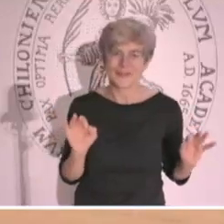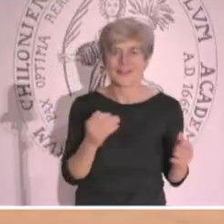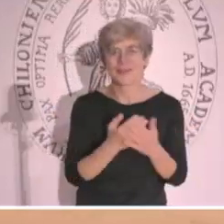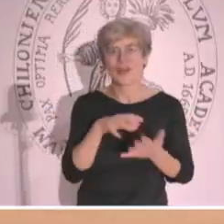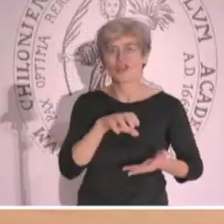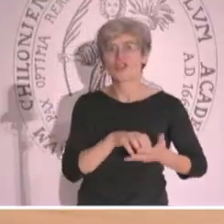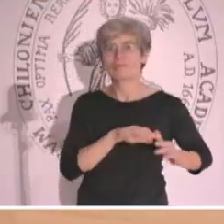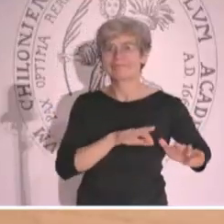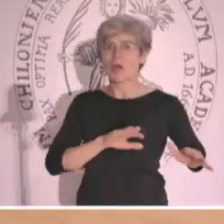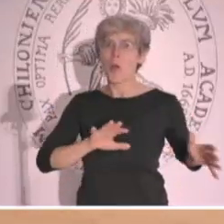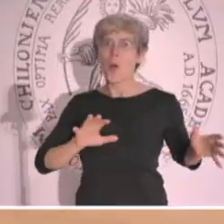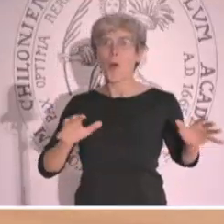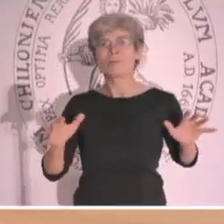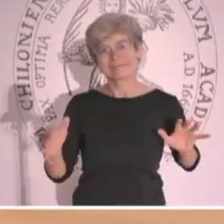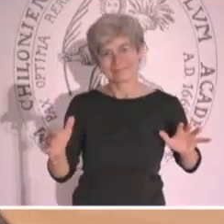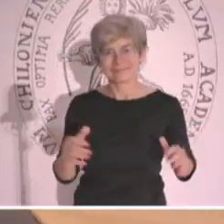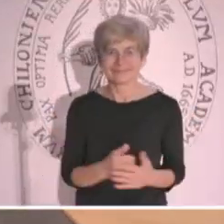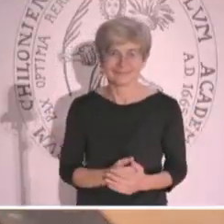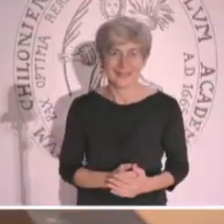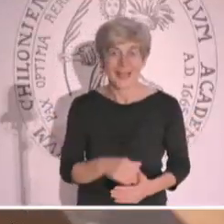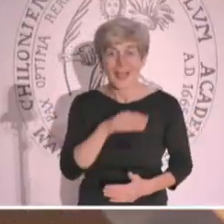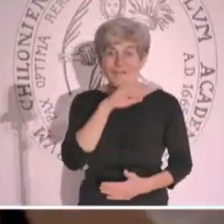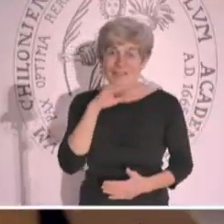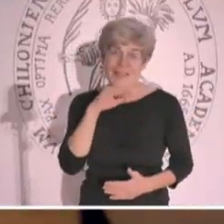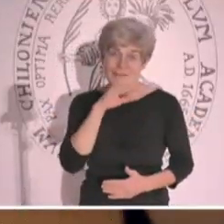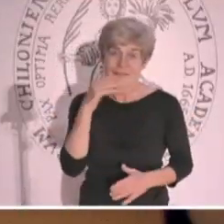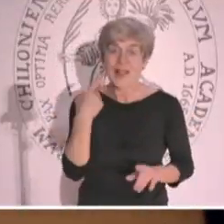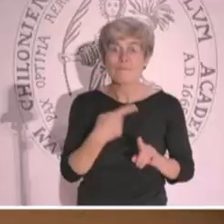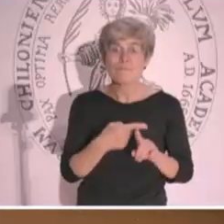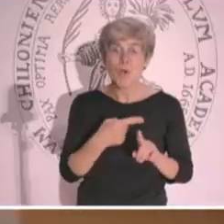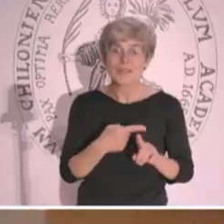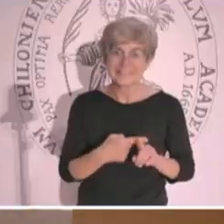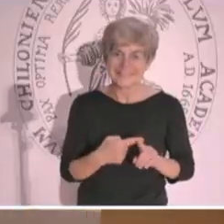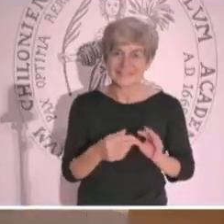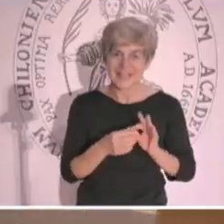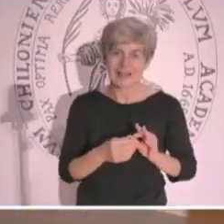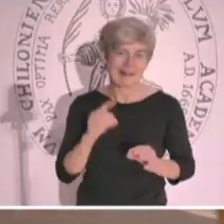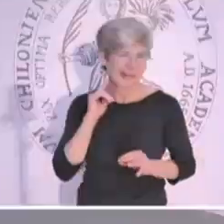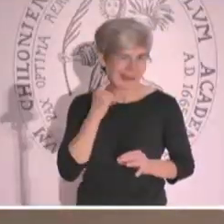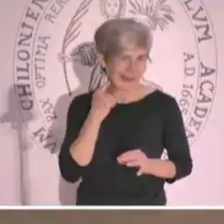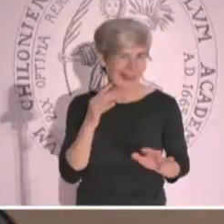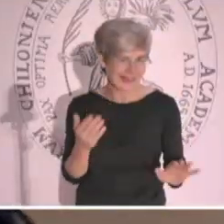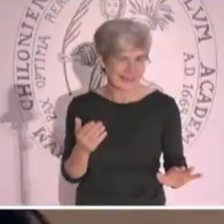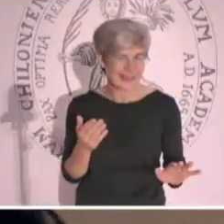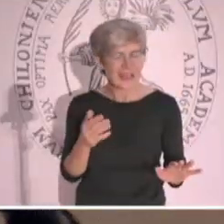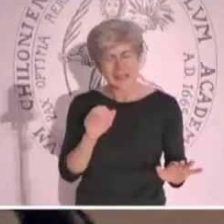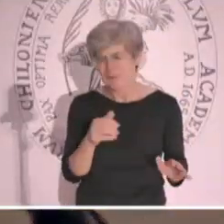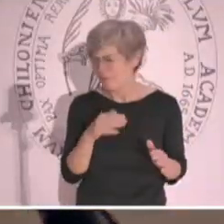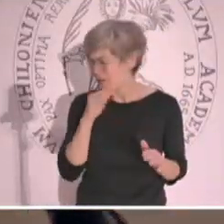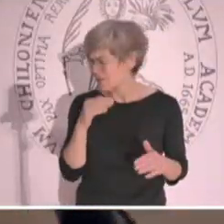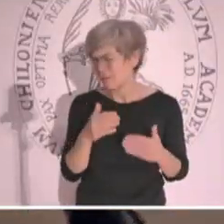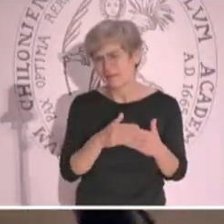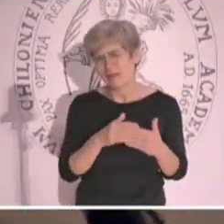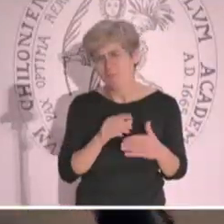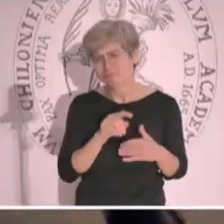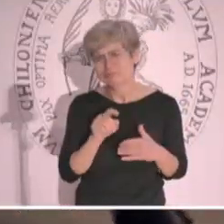Stadt bringen. Ja, viele, viele Vorzüge. Man kann in Kiel, wie gesagt, vieles nah erreichen. Ich selber bin